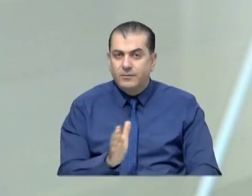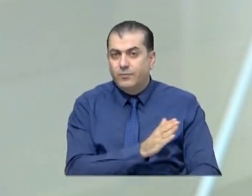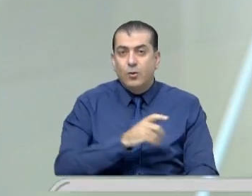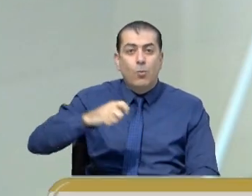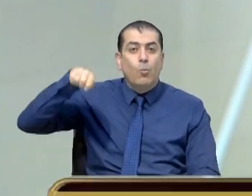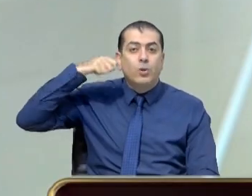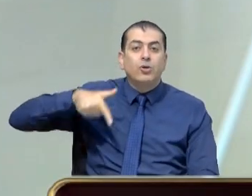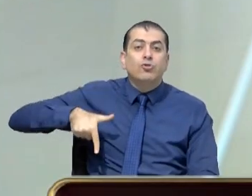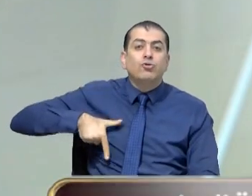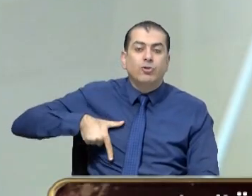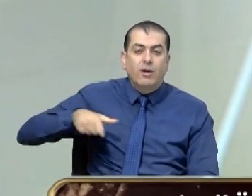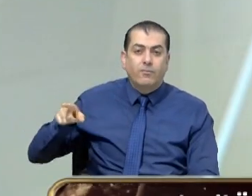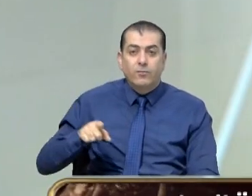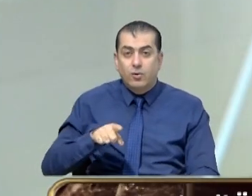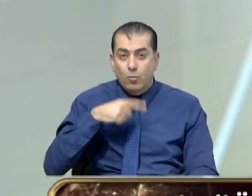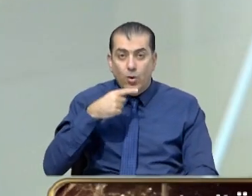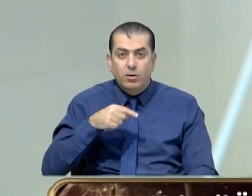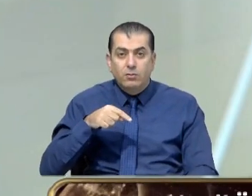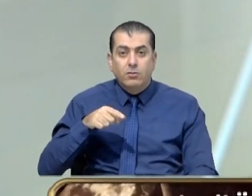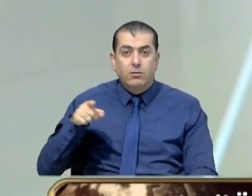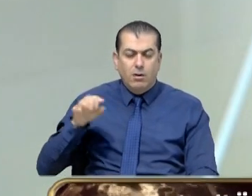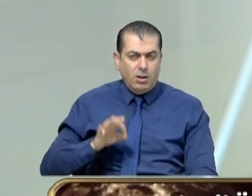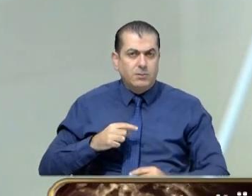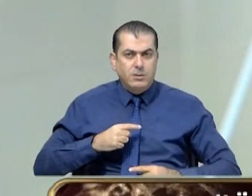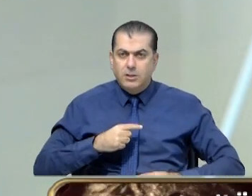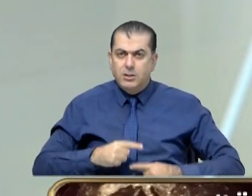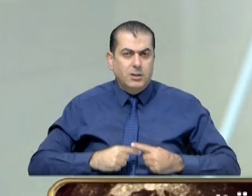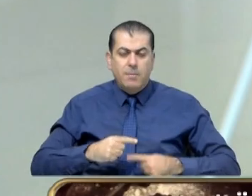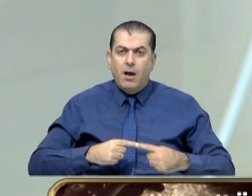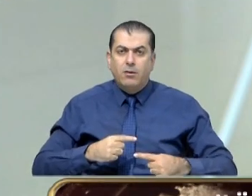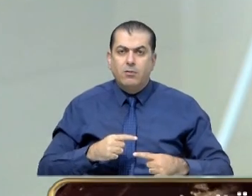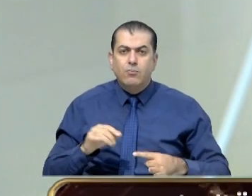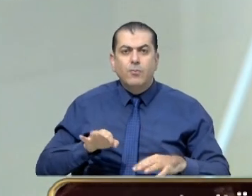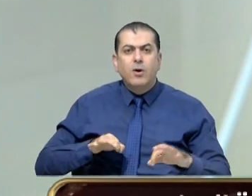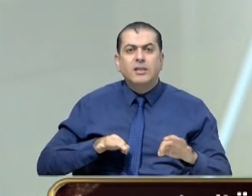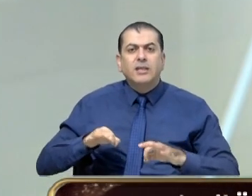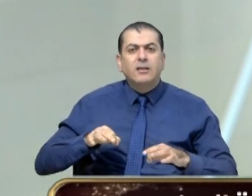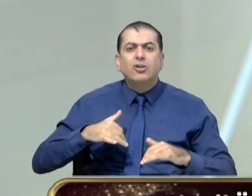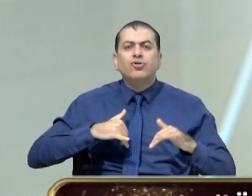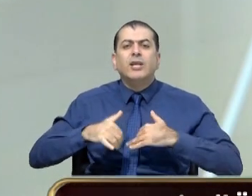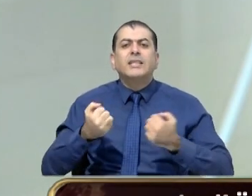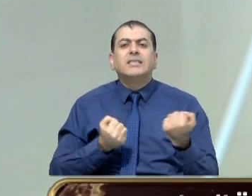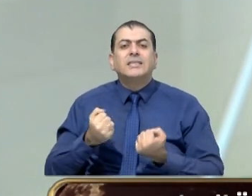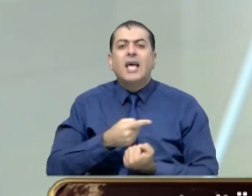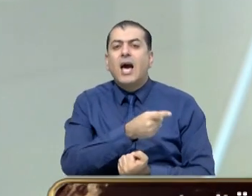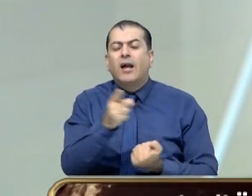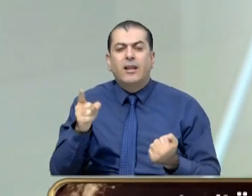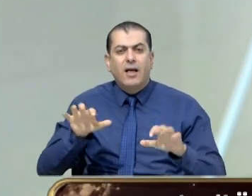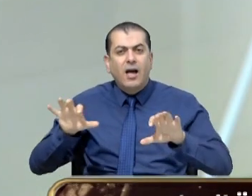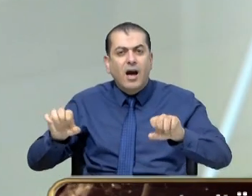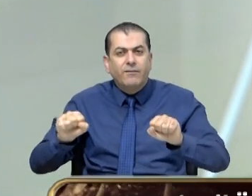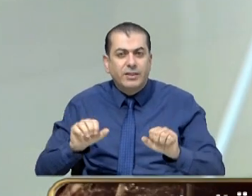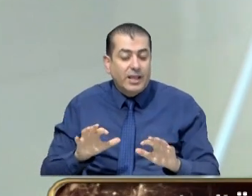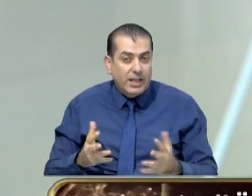اكد مدير الامن العام اللواء الدكتور عبيد الله المعيطه ضروره المدير قدما في تنفيذ الاستراتيجيه المروريه الهادفه الى تعزيز